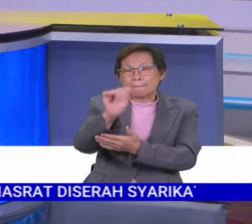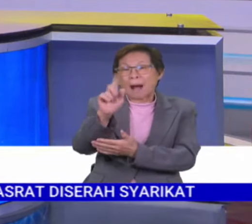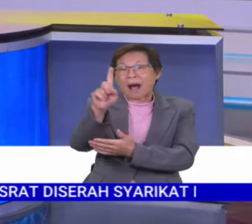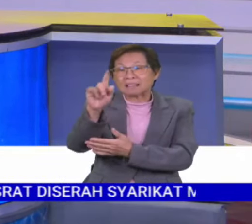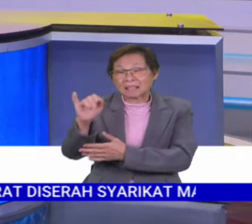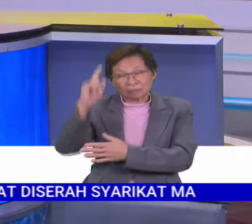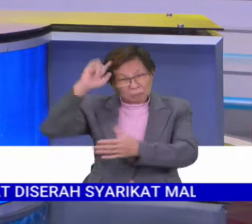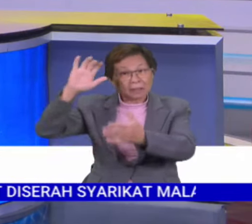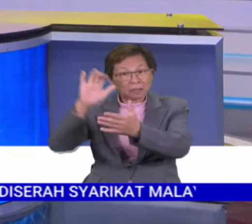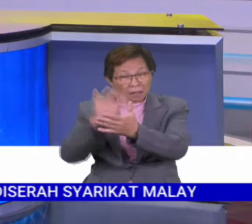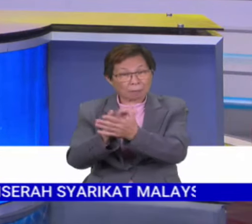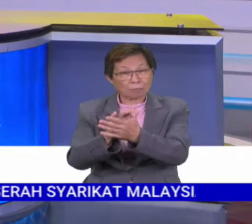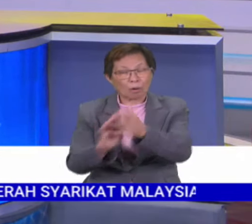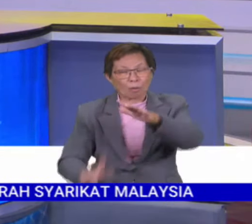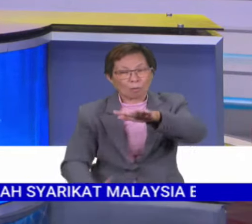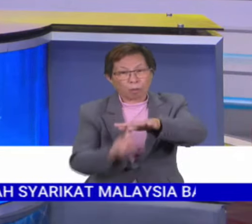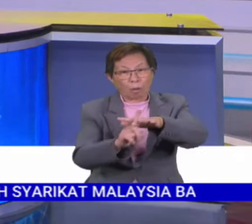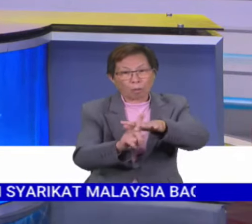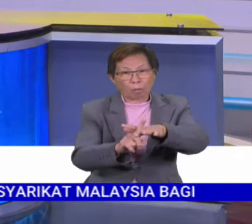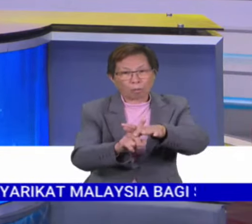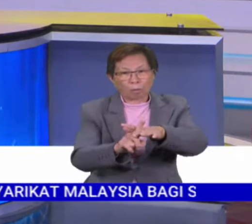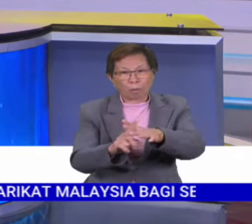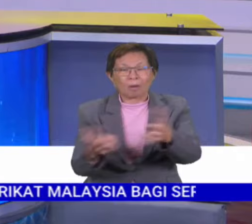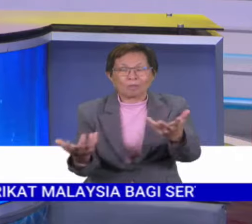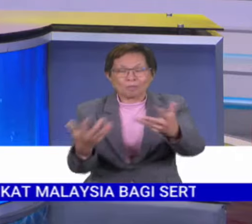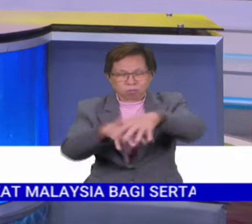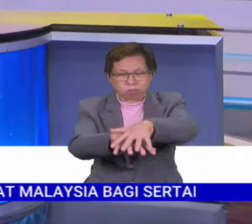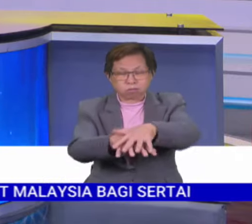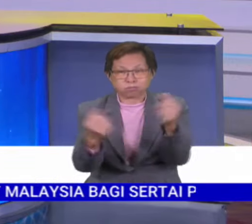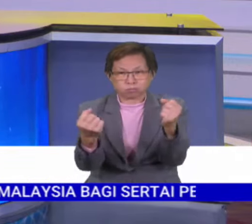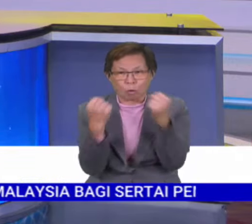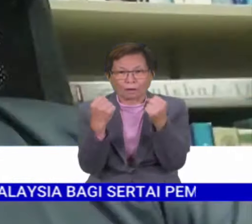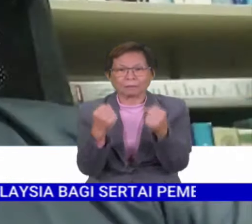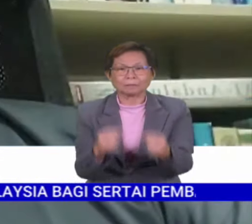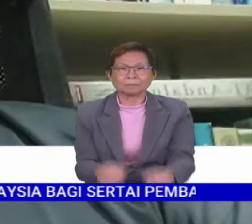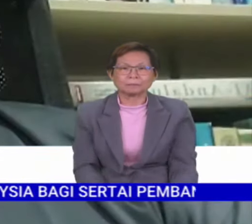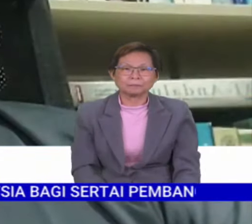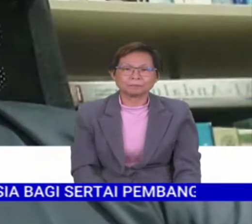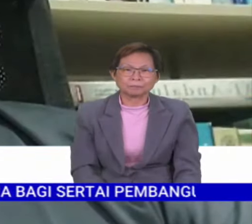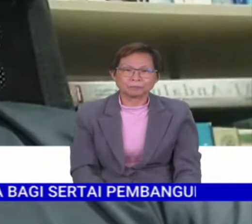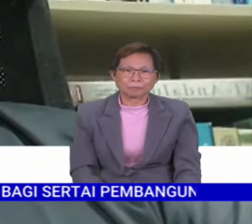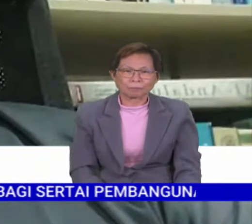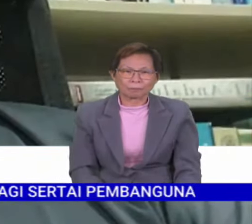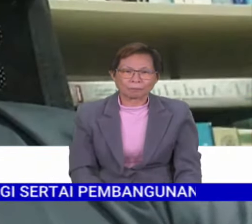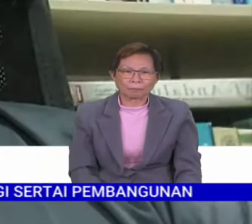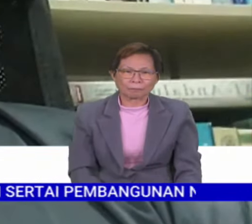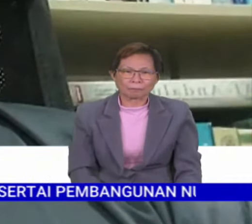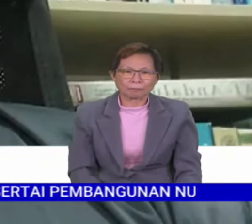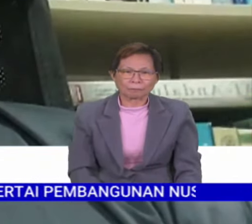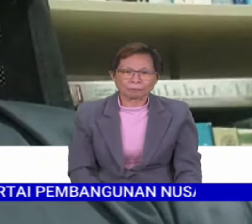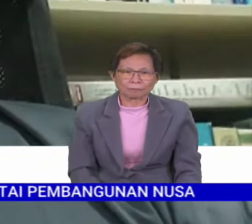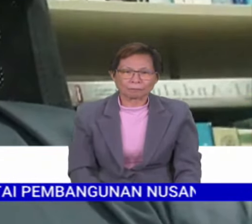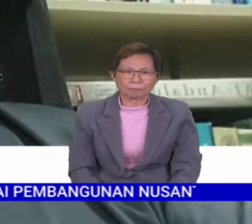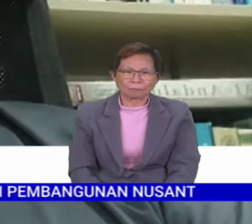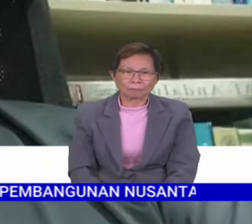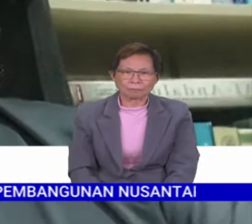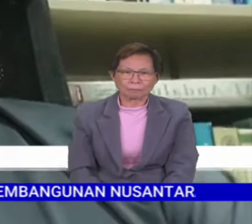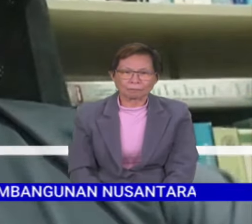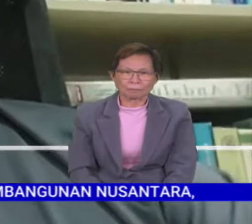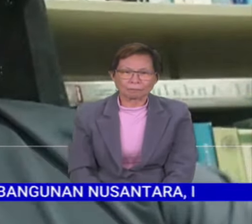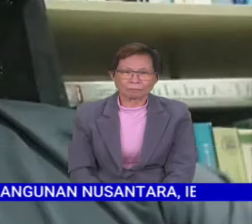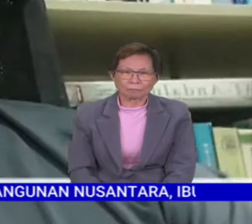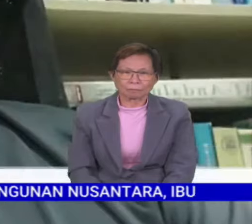yakin ia mampu mewujudkan dominasi yang kukuh. Dan Ini merupakan satu